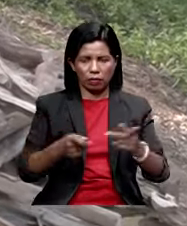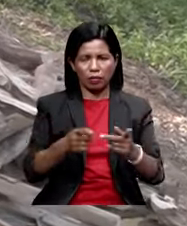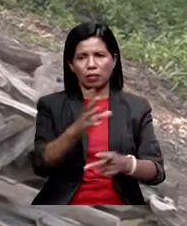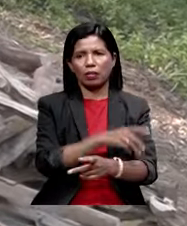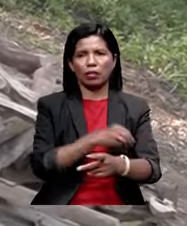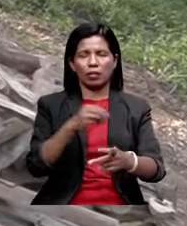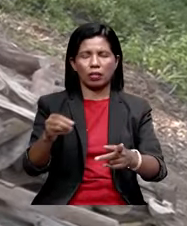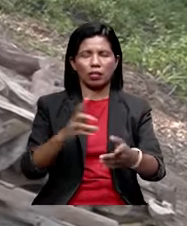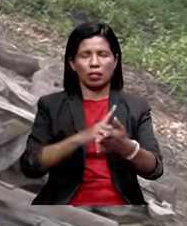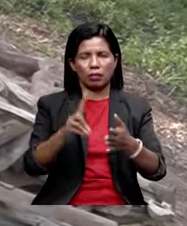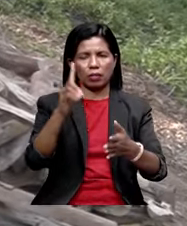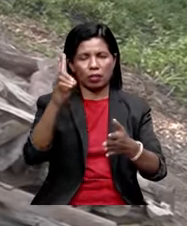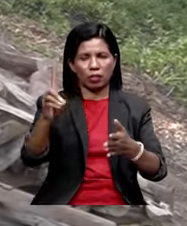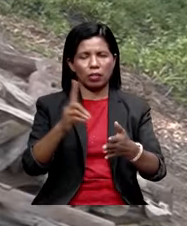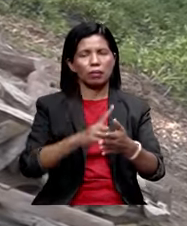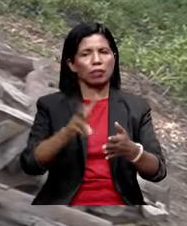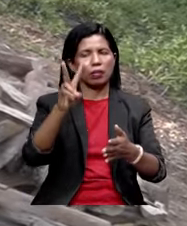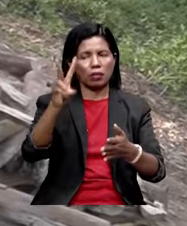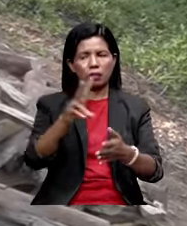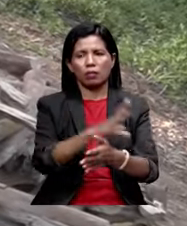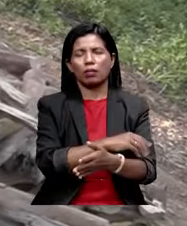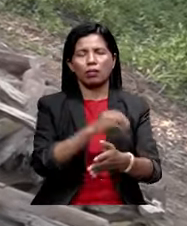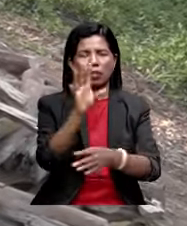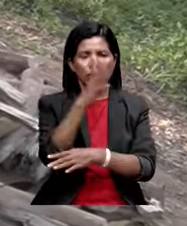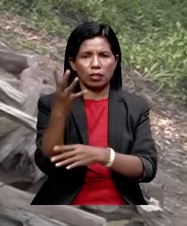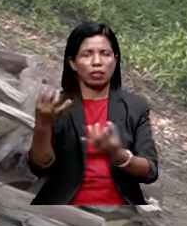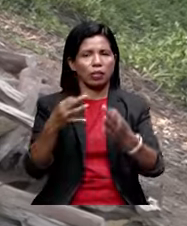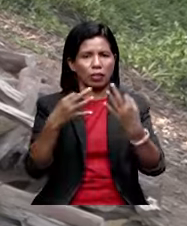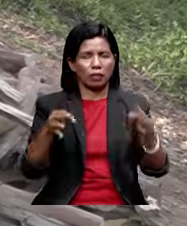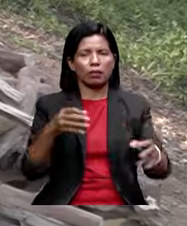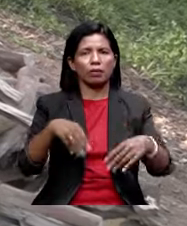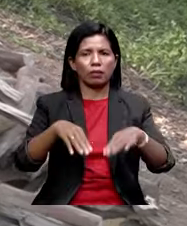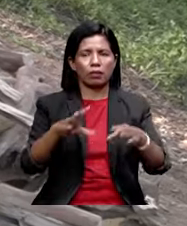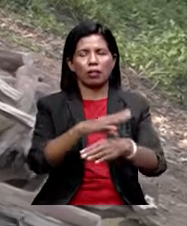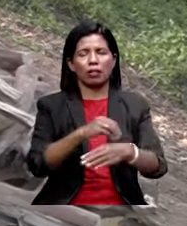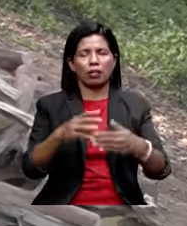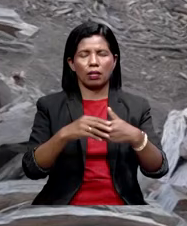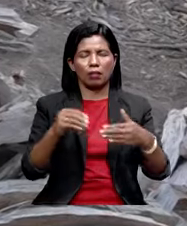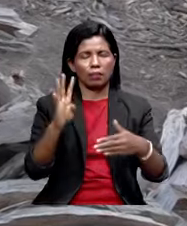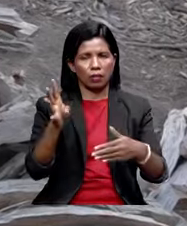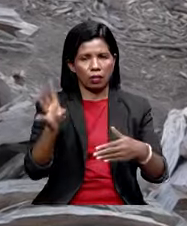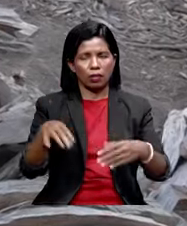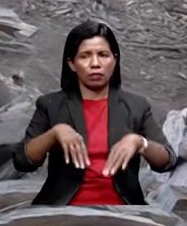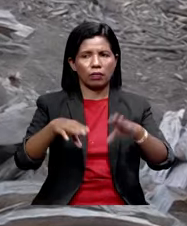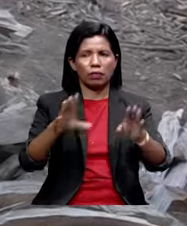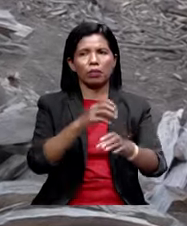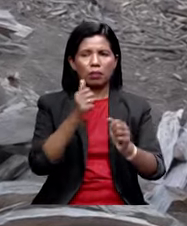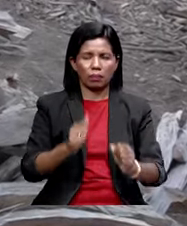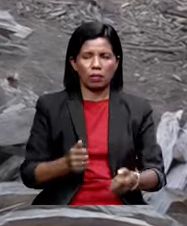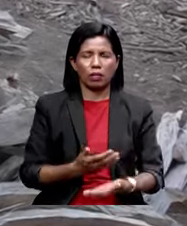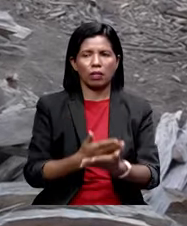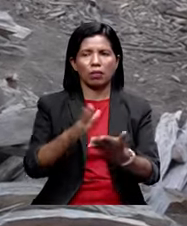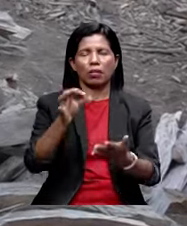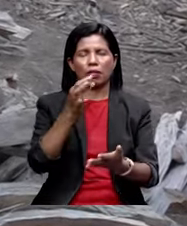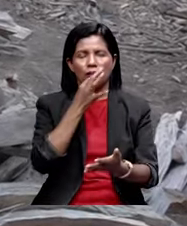ruma iha semana ida ka semana ruan nelaran Maria bele hetang osan dolar hat nulu husi fan ai maran hodi bele sosa hahan.